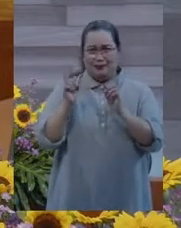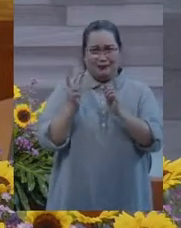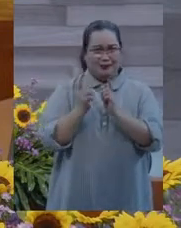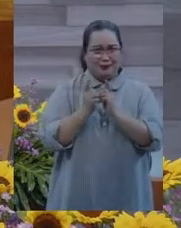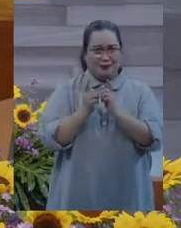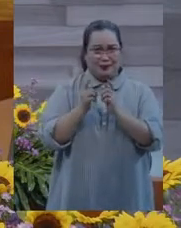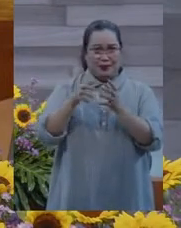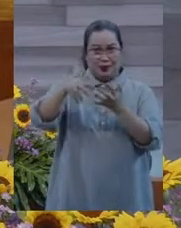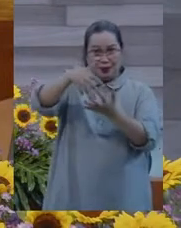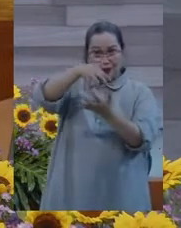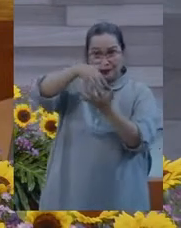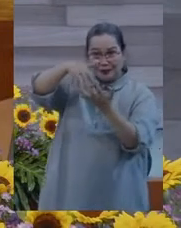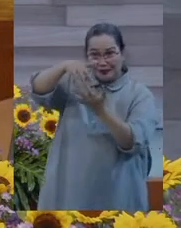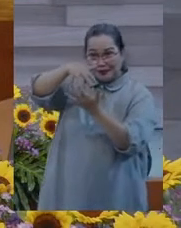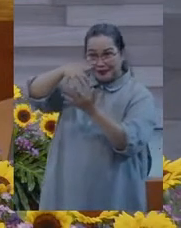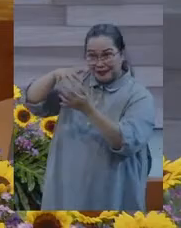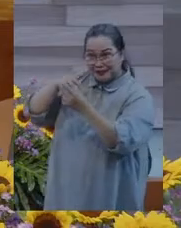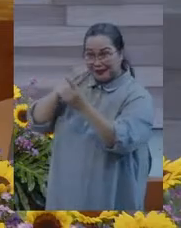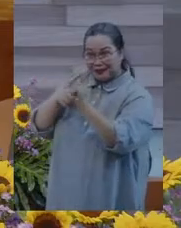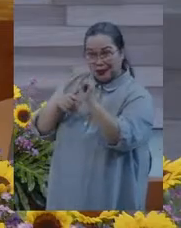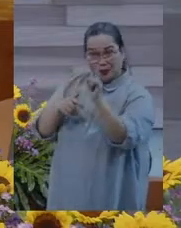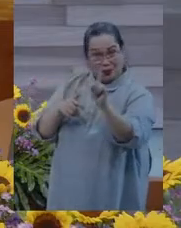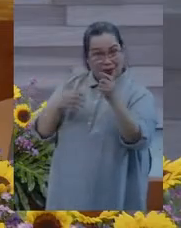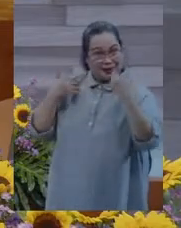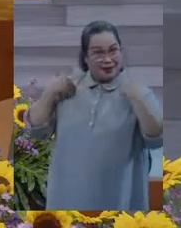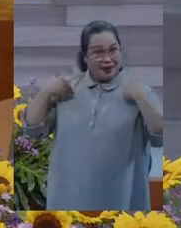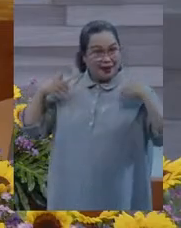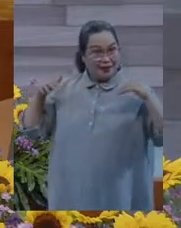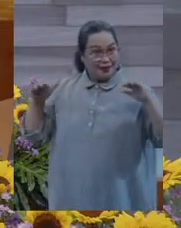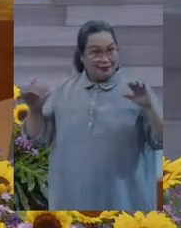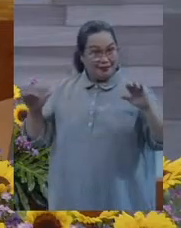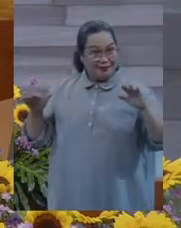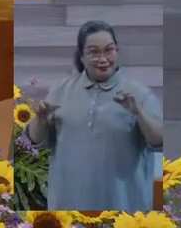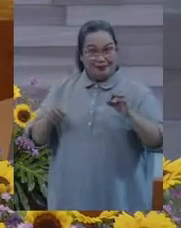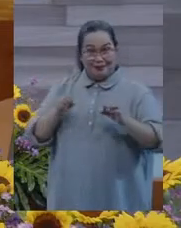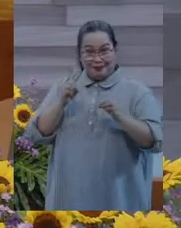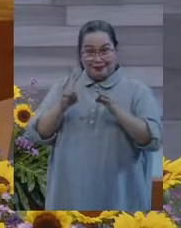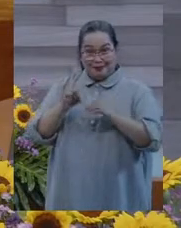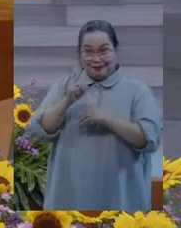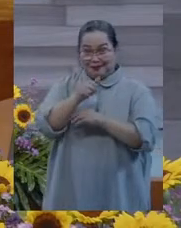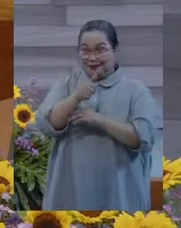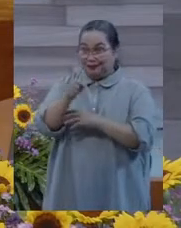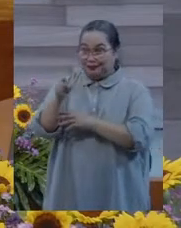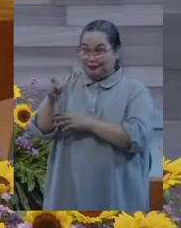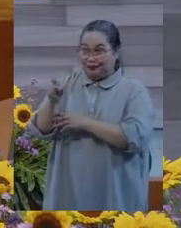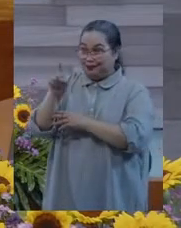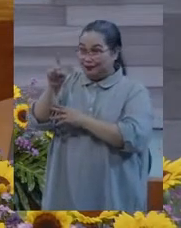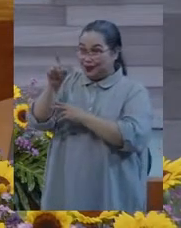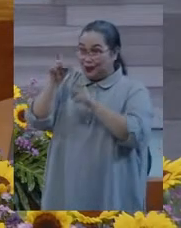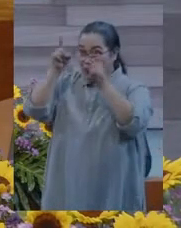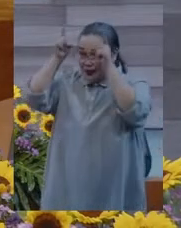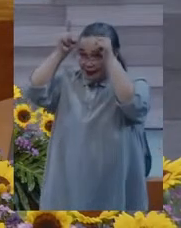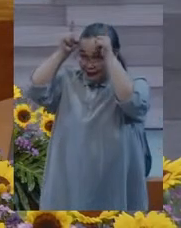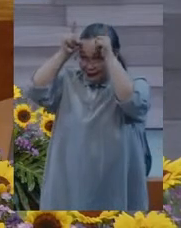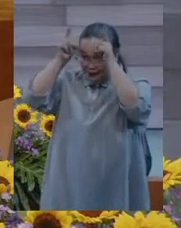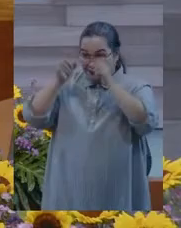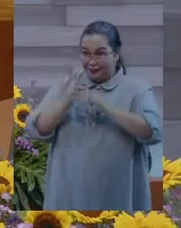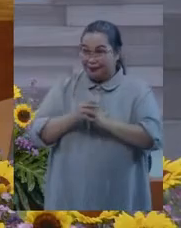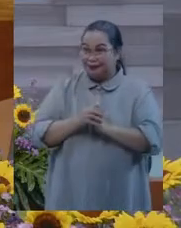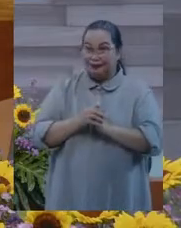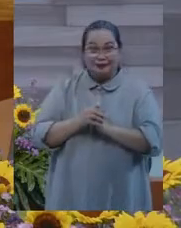makakasalamuhan ninyo ang isang anghel o di kaya ang isang demonyo,